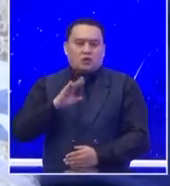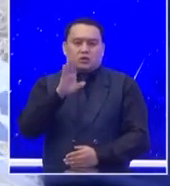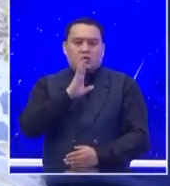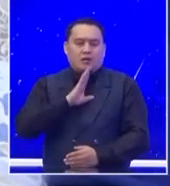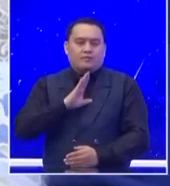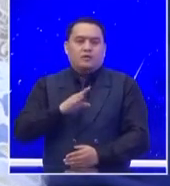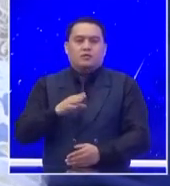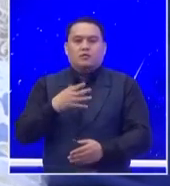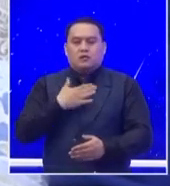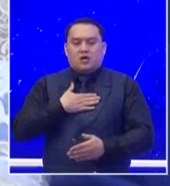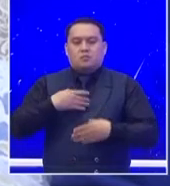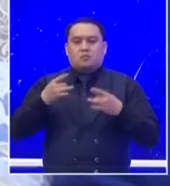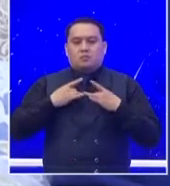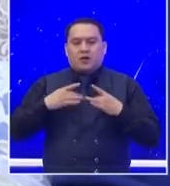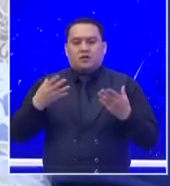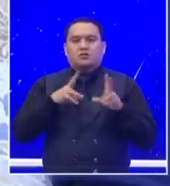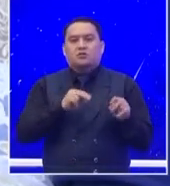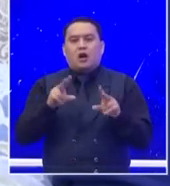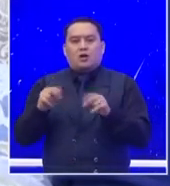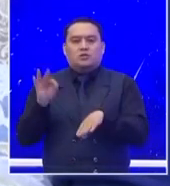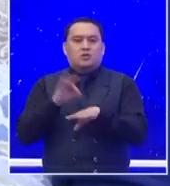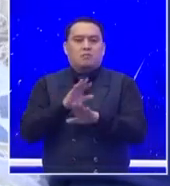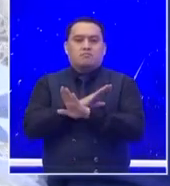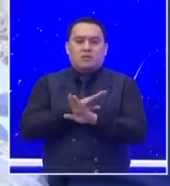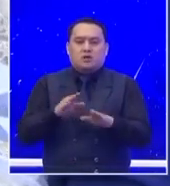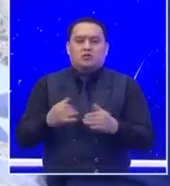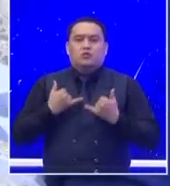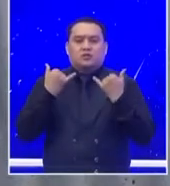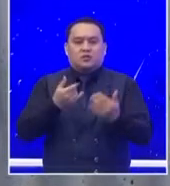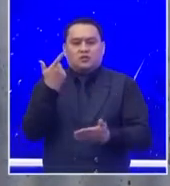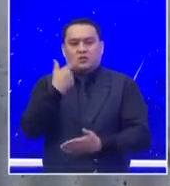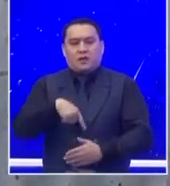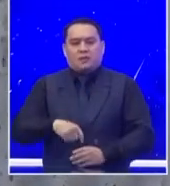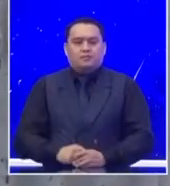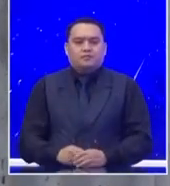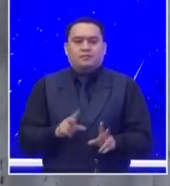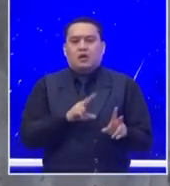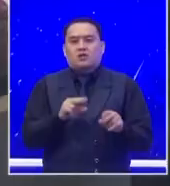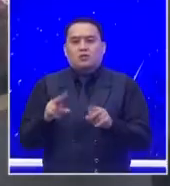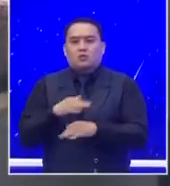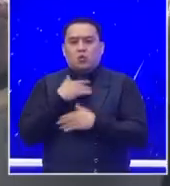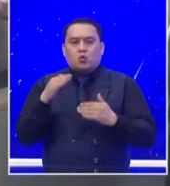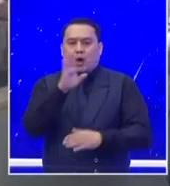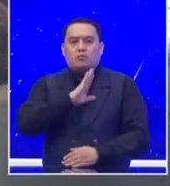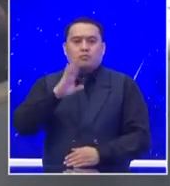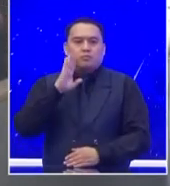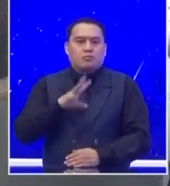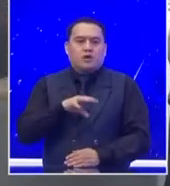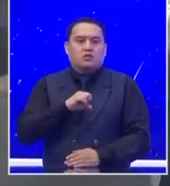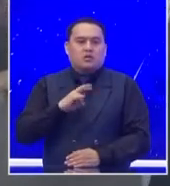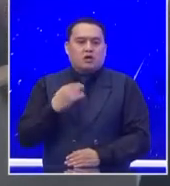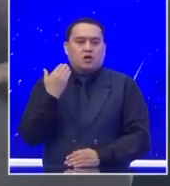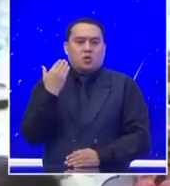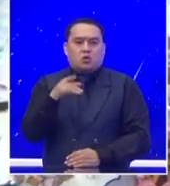нашим собственным праздником. Будьте счастливы, не болейте, цените себя. Осчастливили активисты многодетную мать Маржан